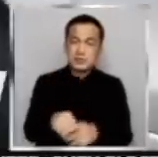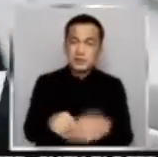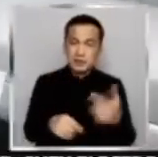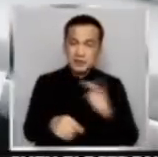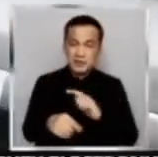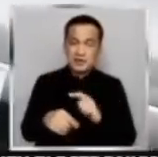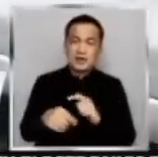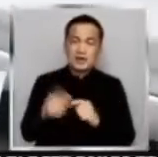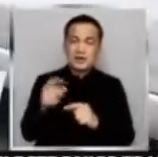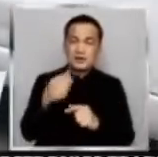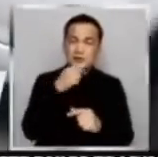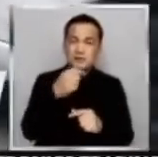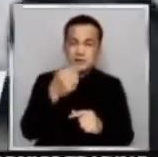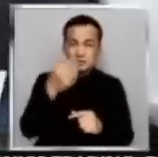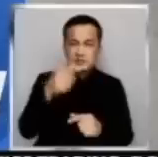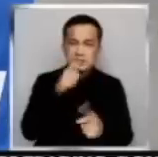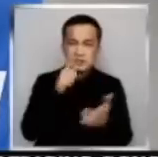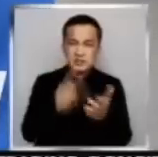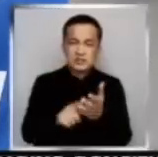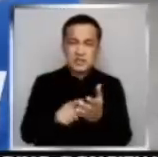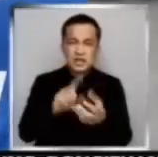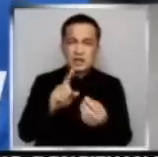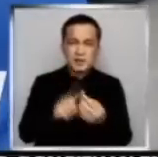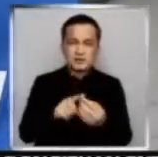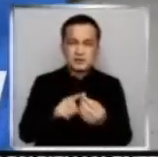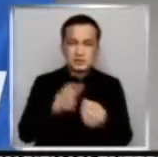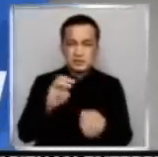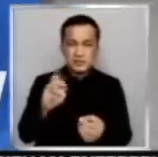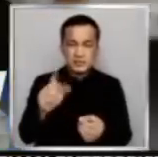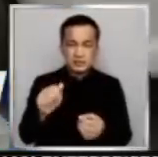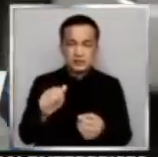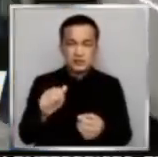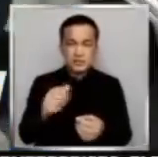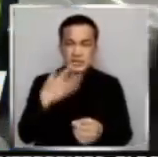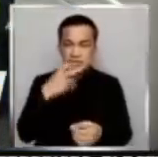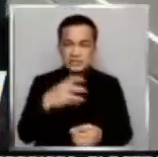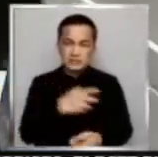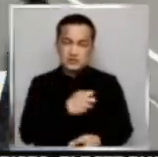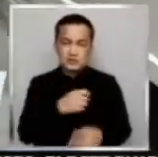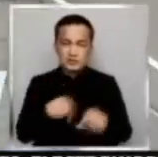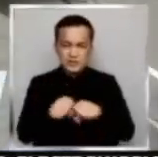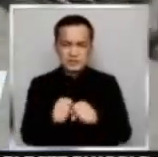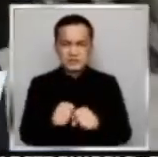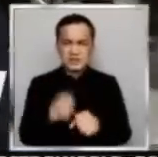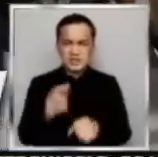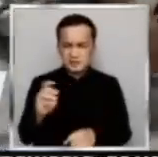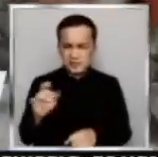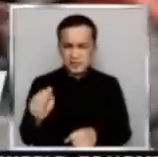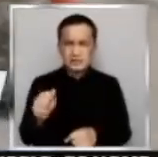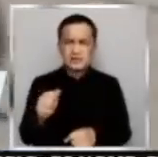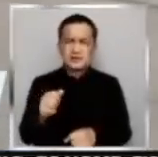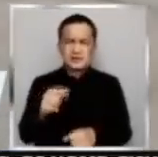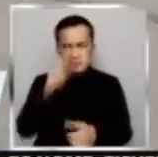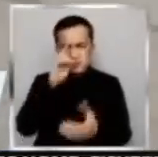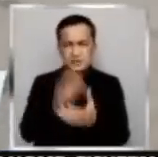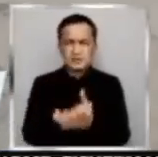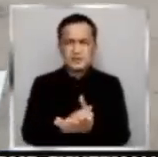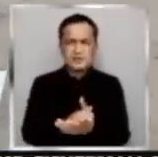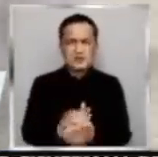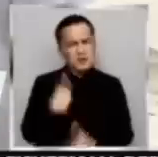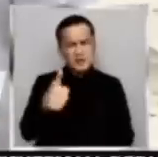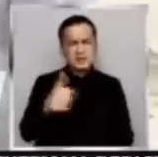MMDA tungkol sa heat stroke break. Pero naniniwala ang MMDA na presko naman daw ang uniform ng mga enforcer nila sa